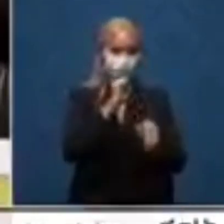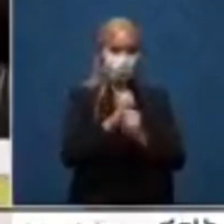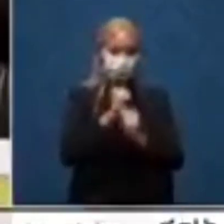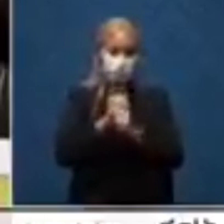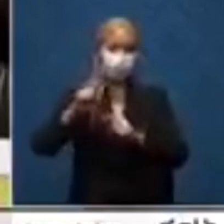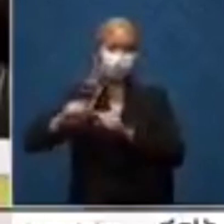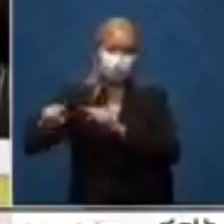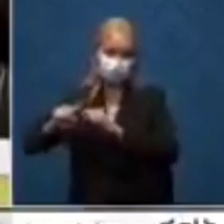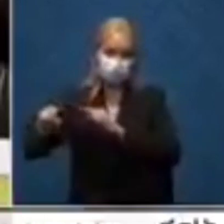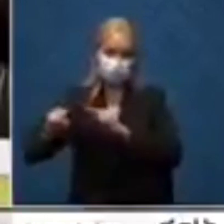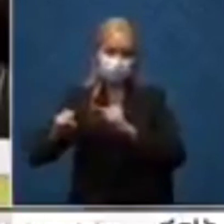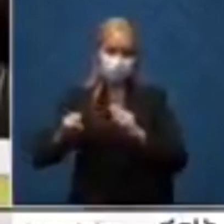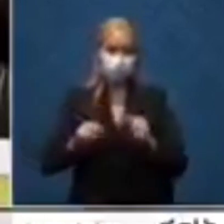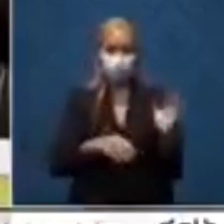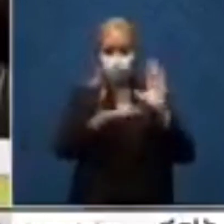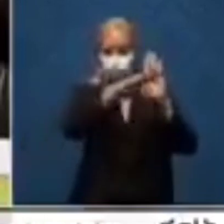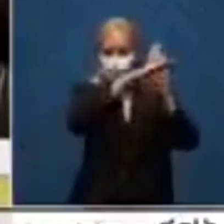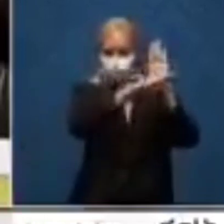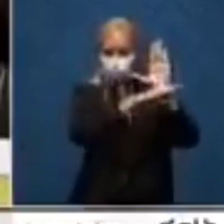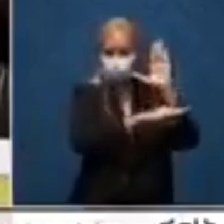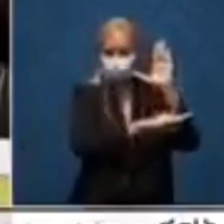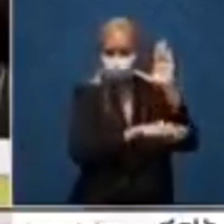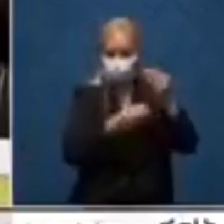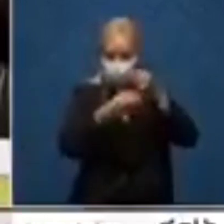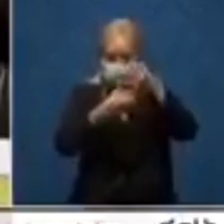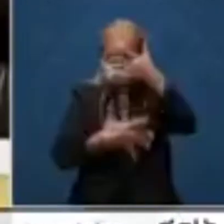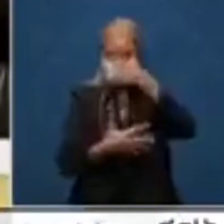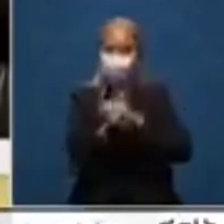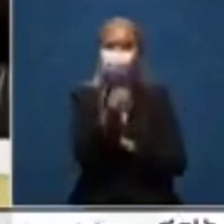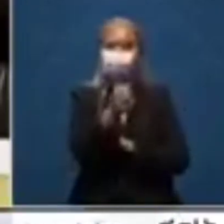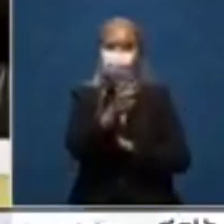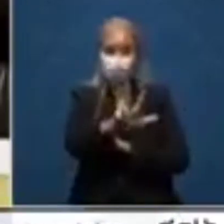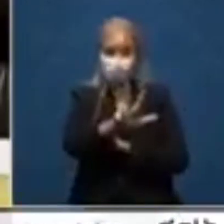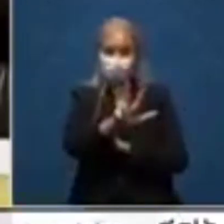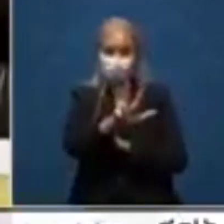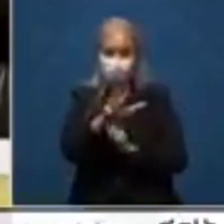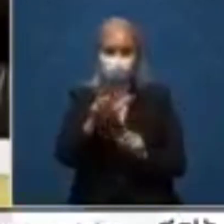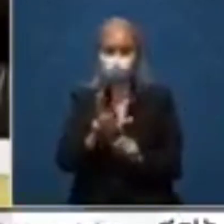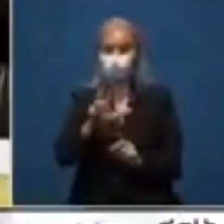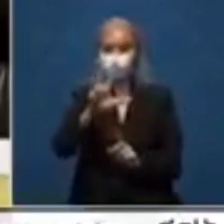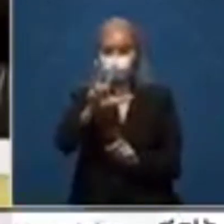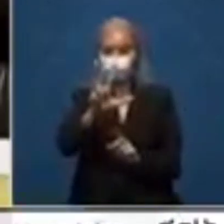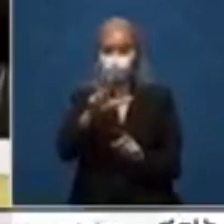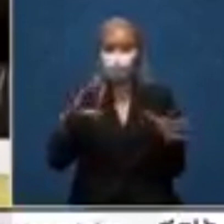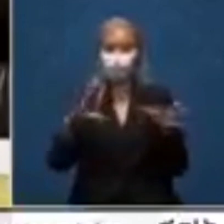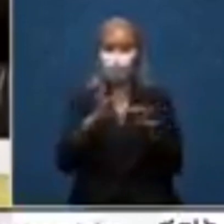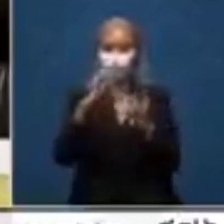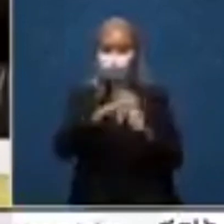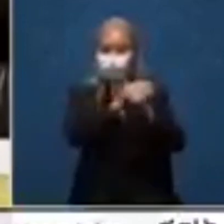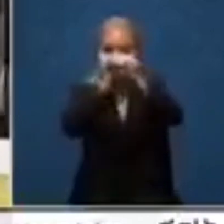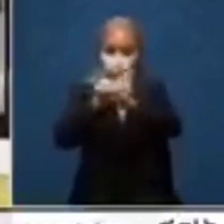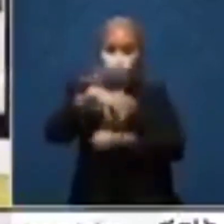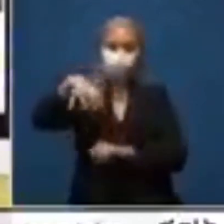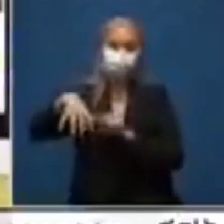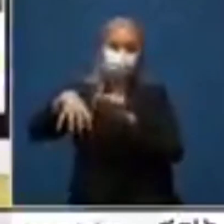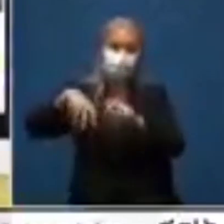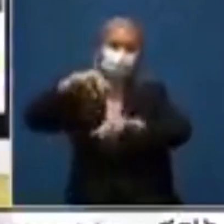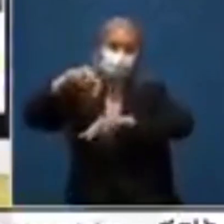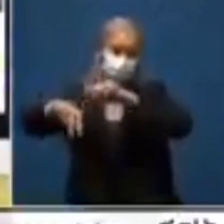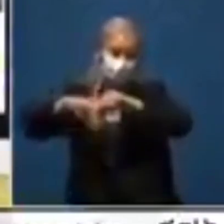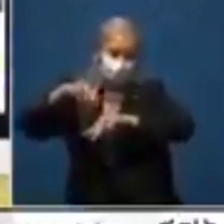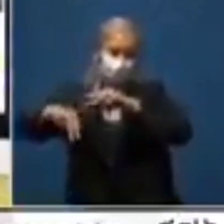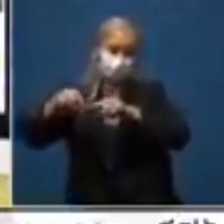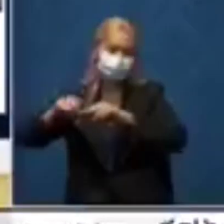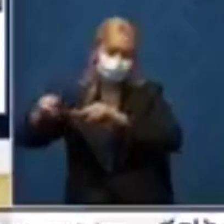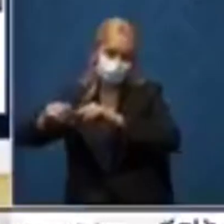ซึ่งมีทั้งหมด13ขั้นตอนค่ะในขั้นตอนที่3นะคะเกี่ยวกับการป้องกันรักษาสถานที่เกิดเหตุและในขั้นตอนที่